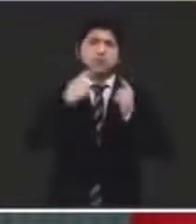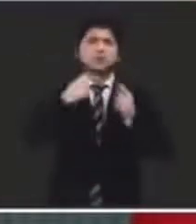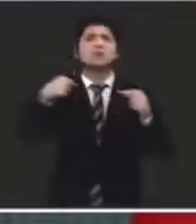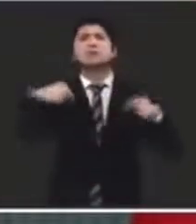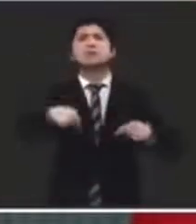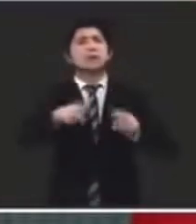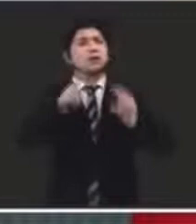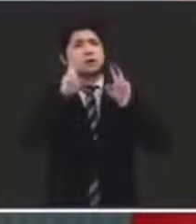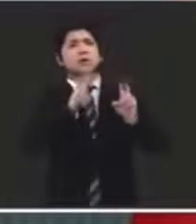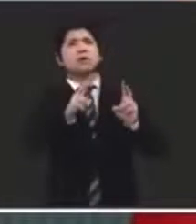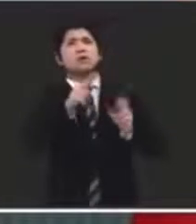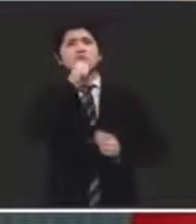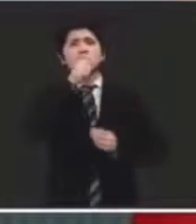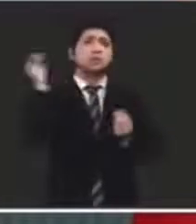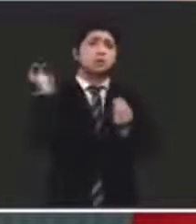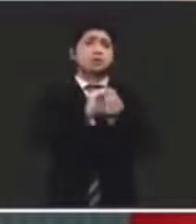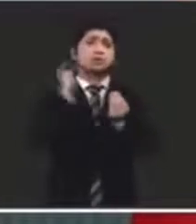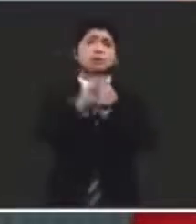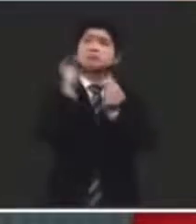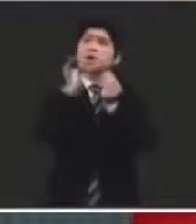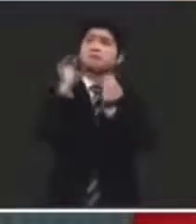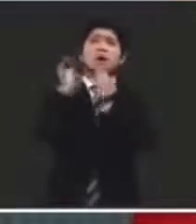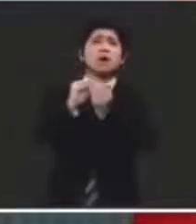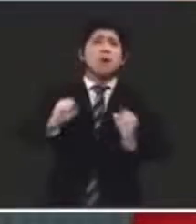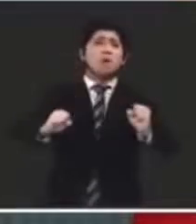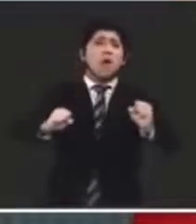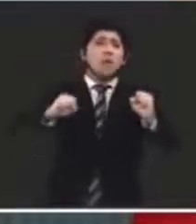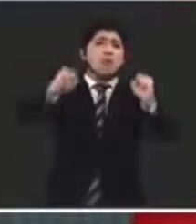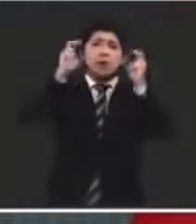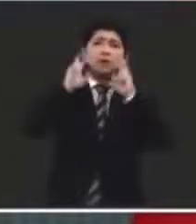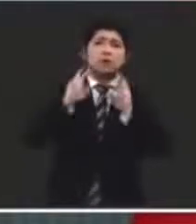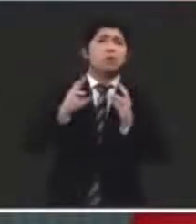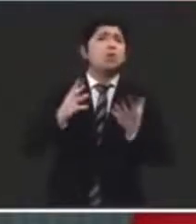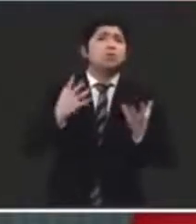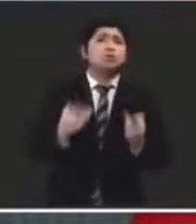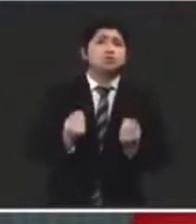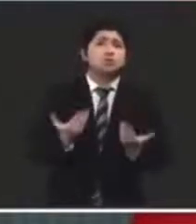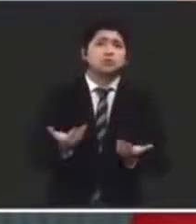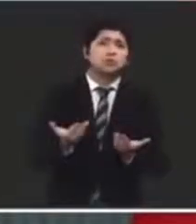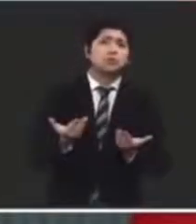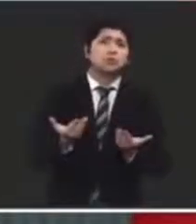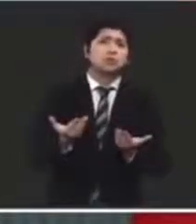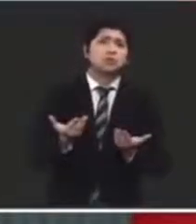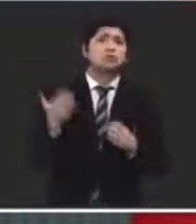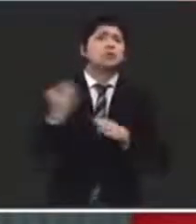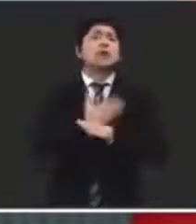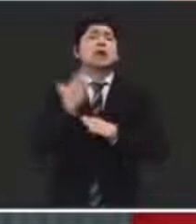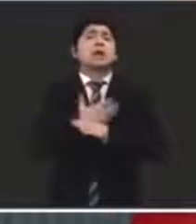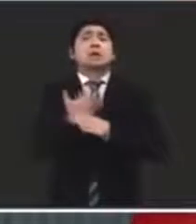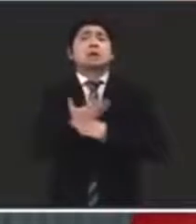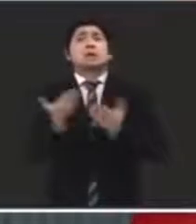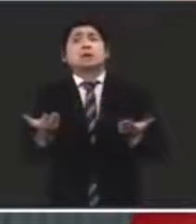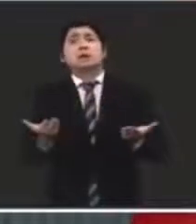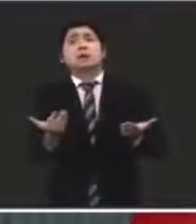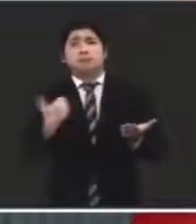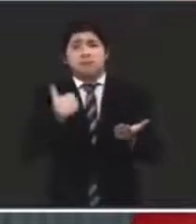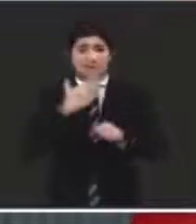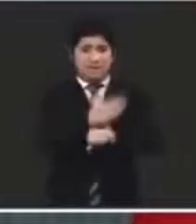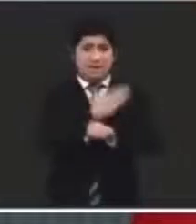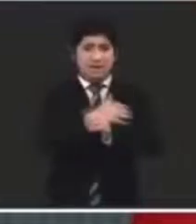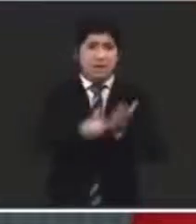şimdi suya zam üstüne zam yapıyorsunuz Ne oldu Neden ben